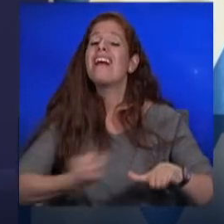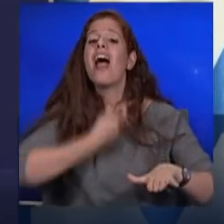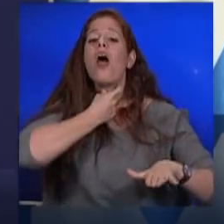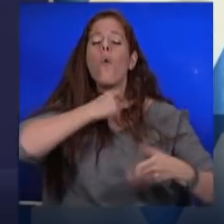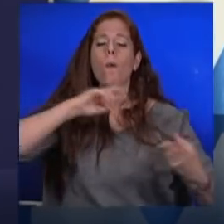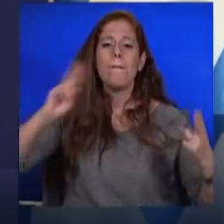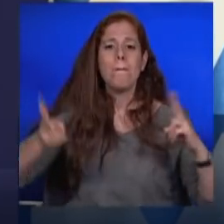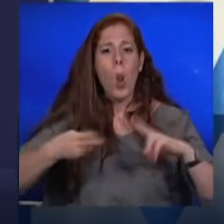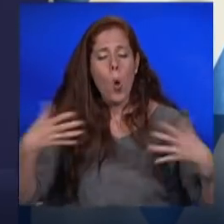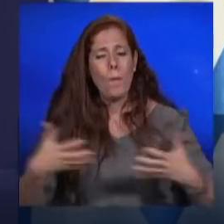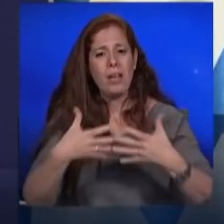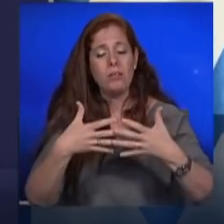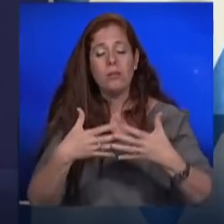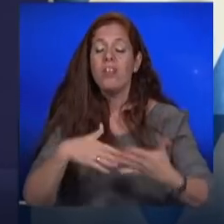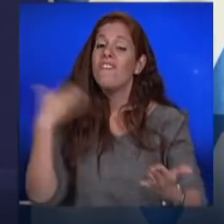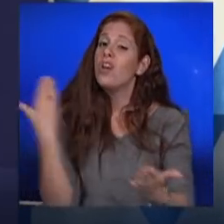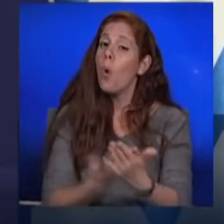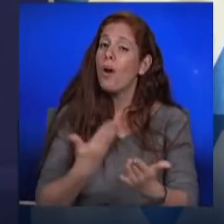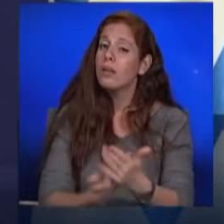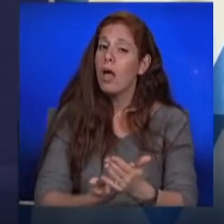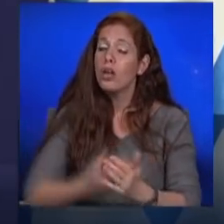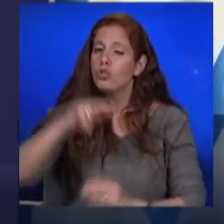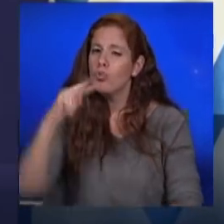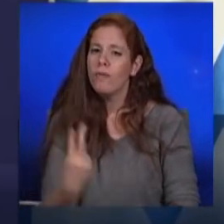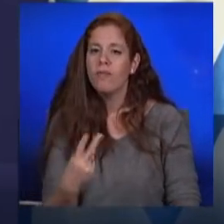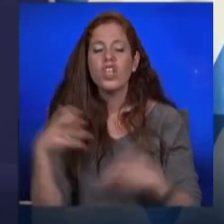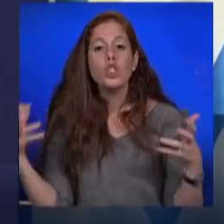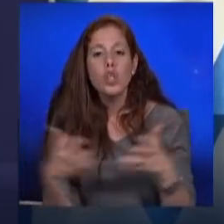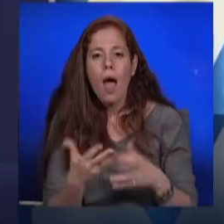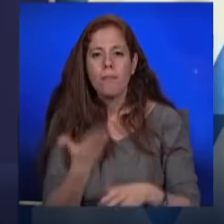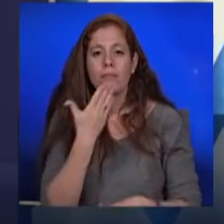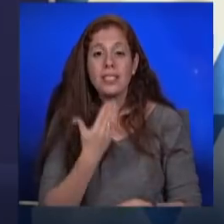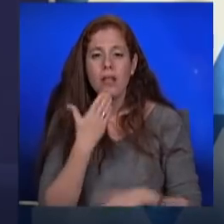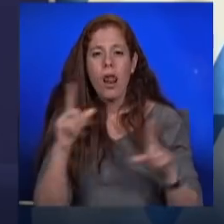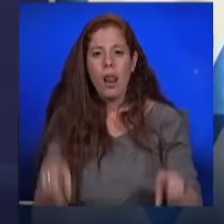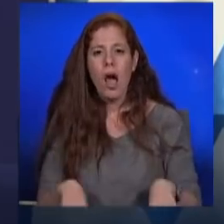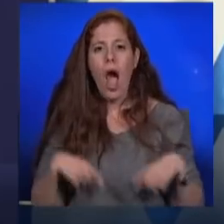ונוכיח שוב שעם ישראל חי. תודה רבה לכם.